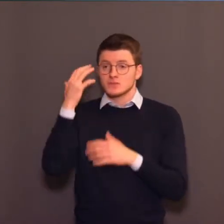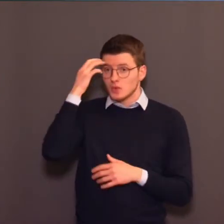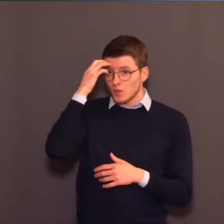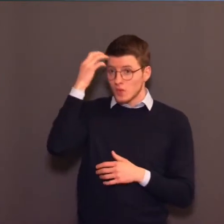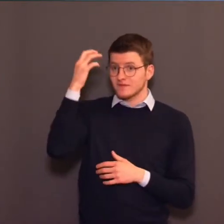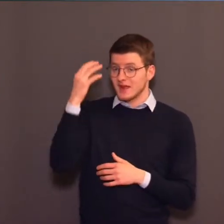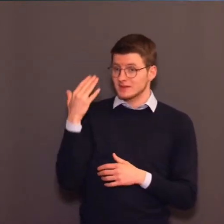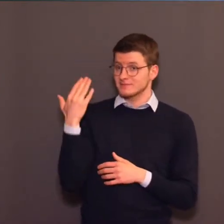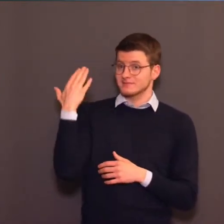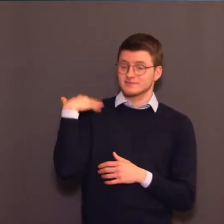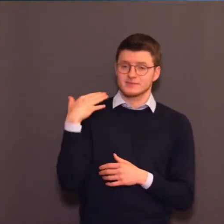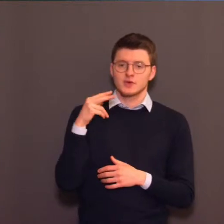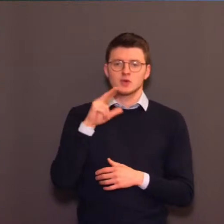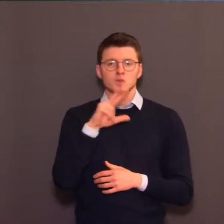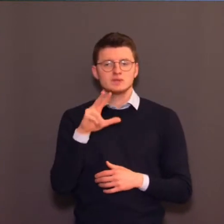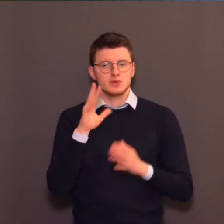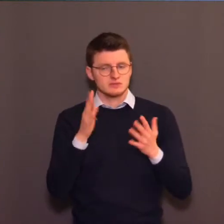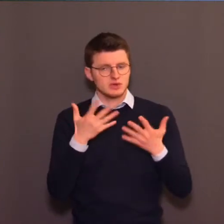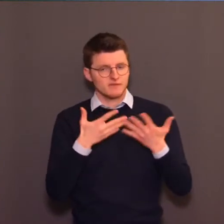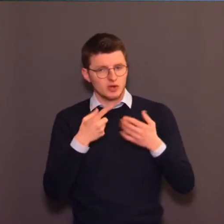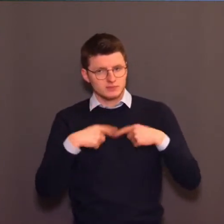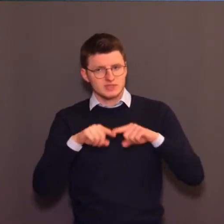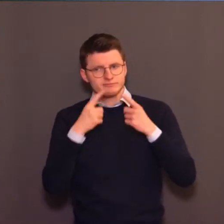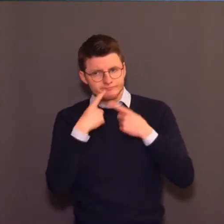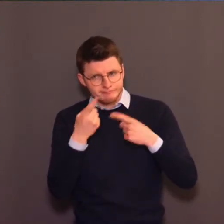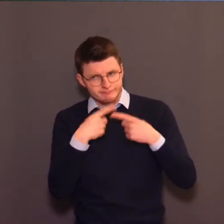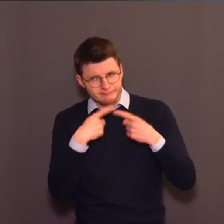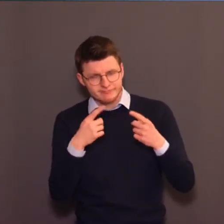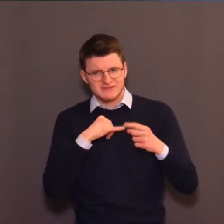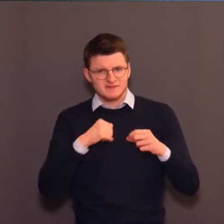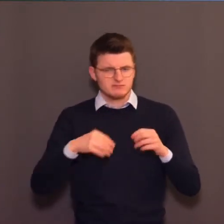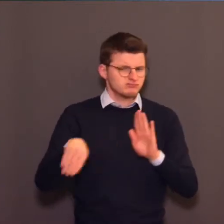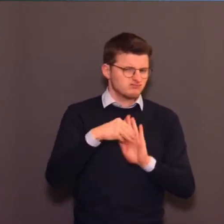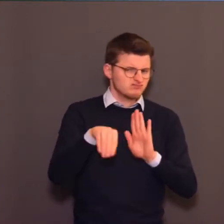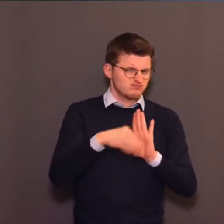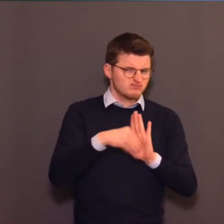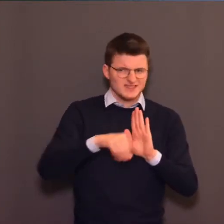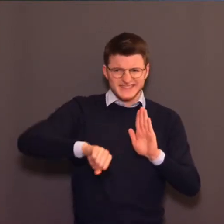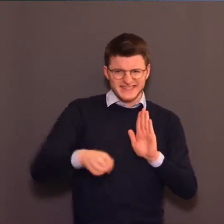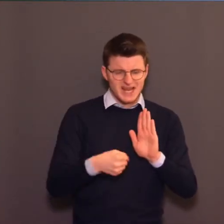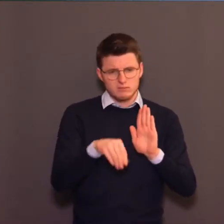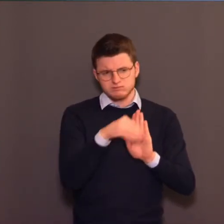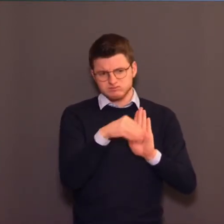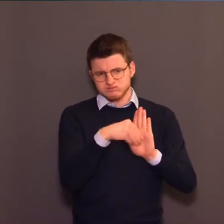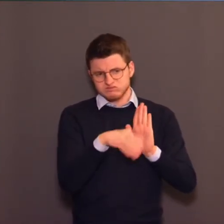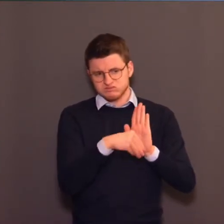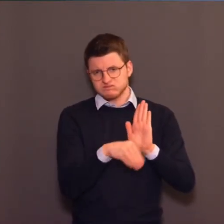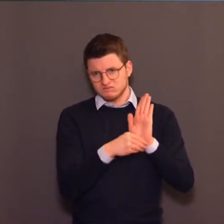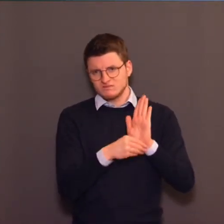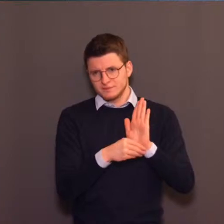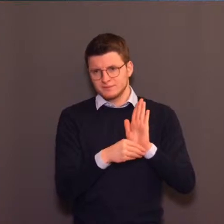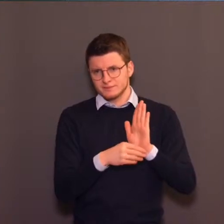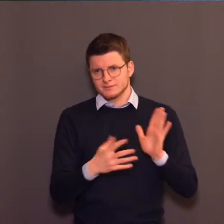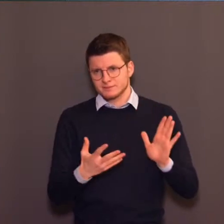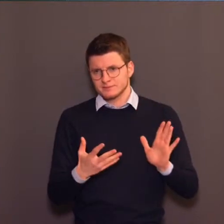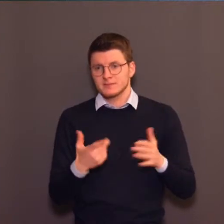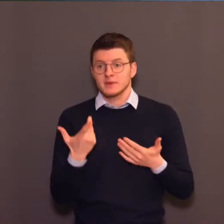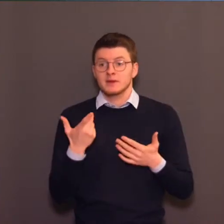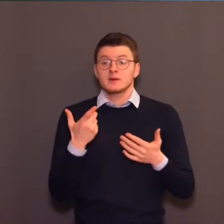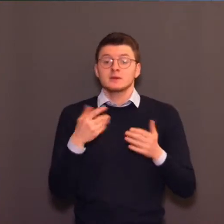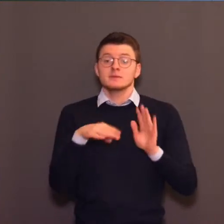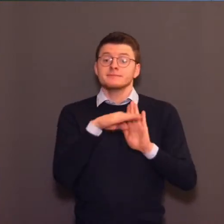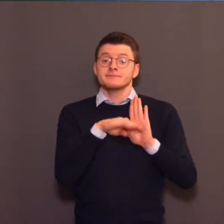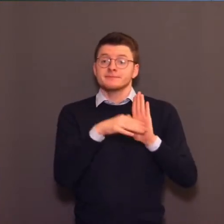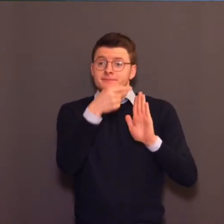woensdag een nieuw kader gecreëerd met bijkomende verstrengingen. Deze verstrengingen kunnen alleen maar